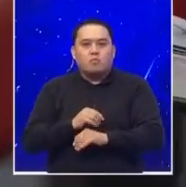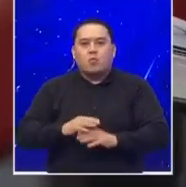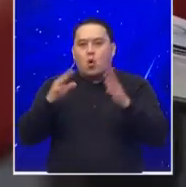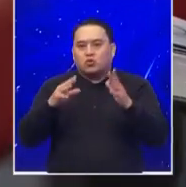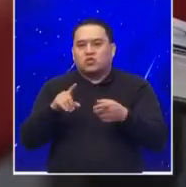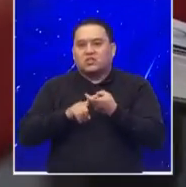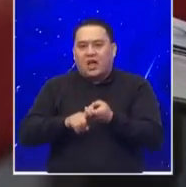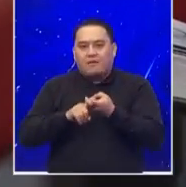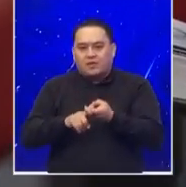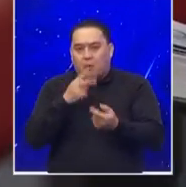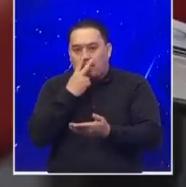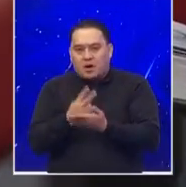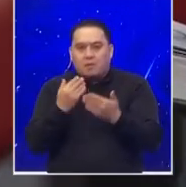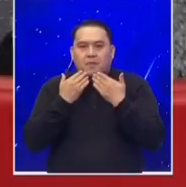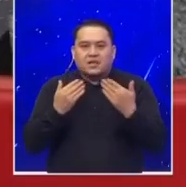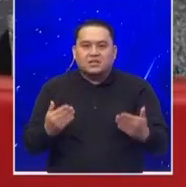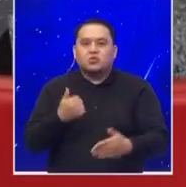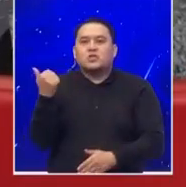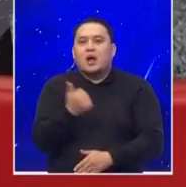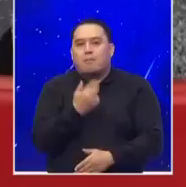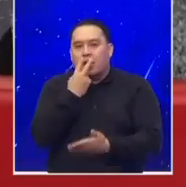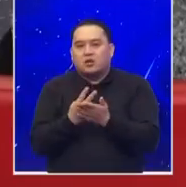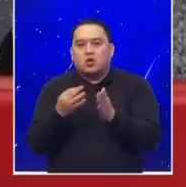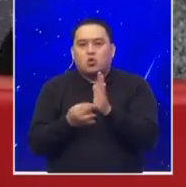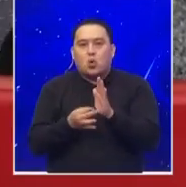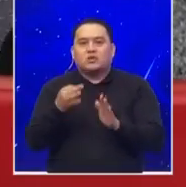темпы роста КВИ за последнюю неделю показали